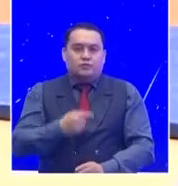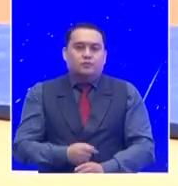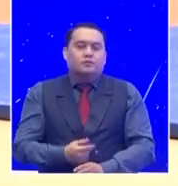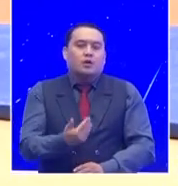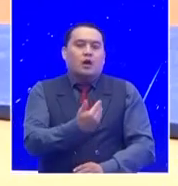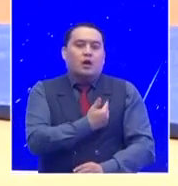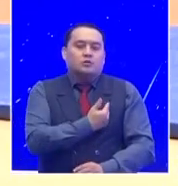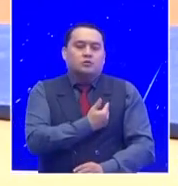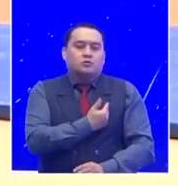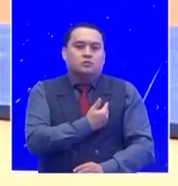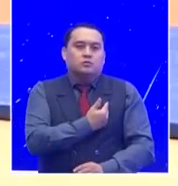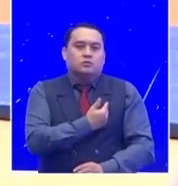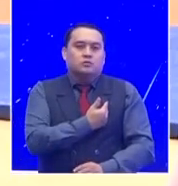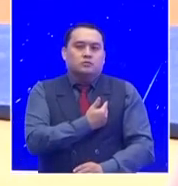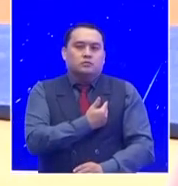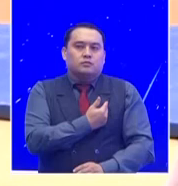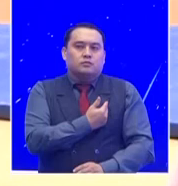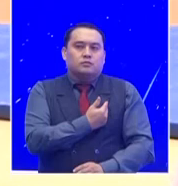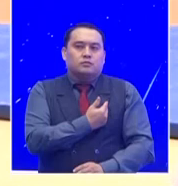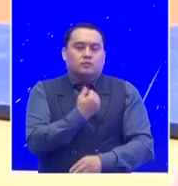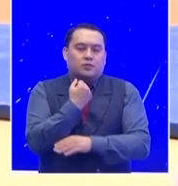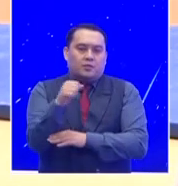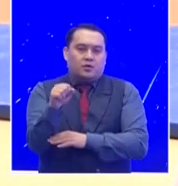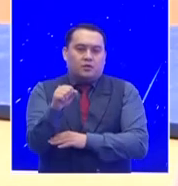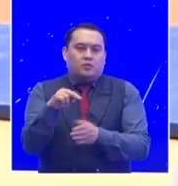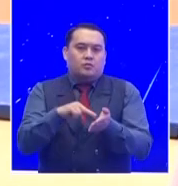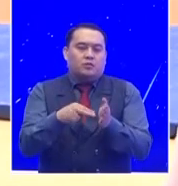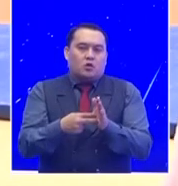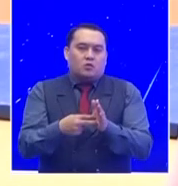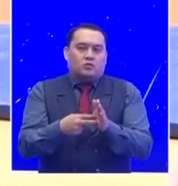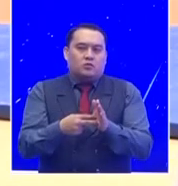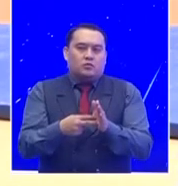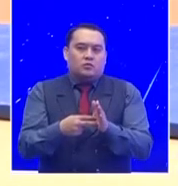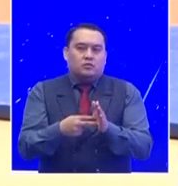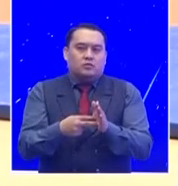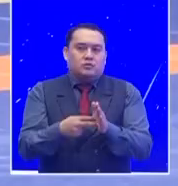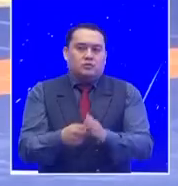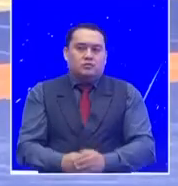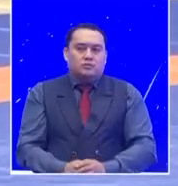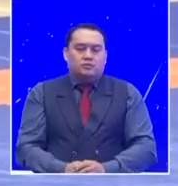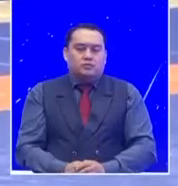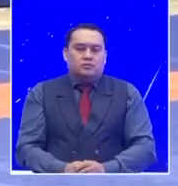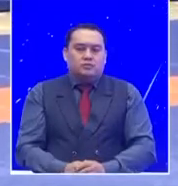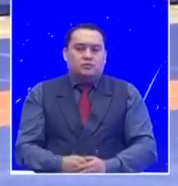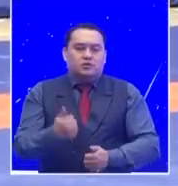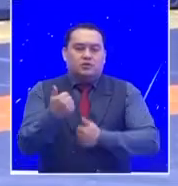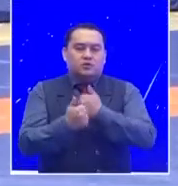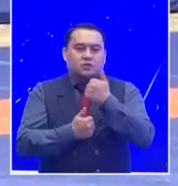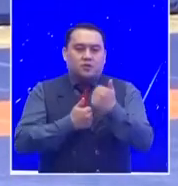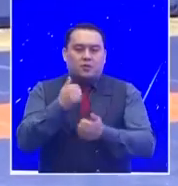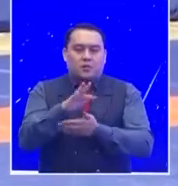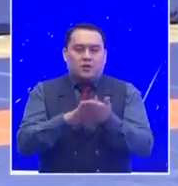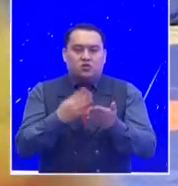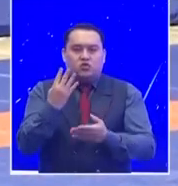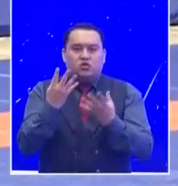Хотя бы призерное место взять. Ну или первое, если будет возможно. Чемпионат Алматинской области продлится